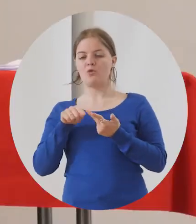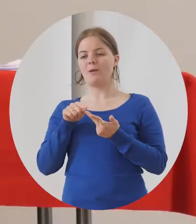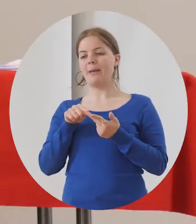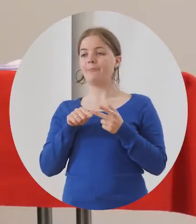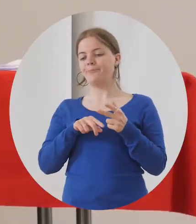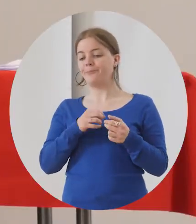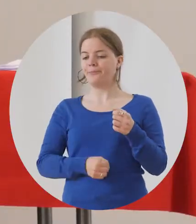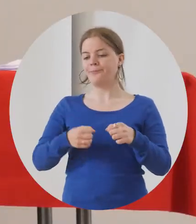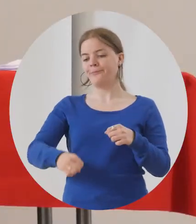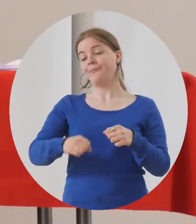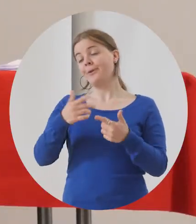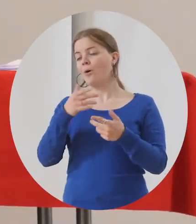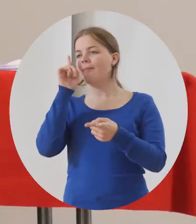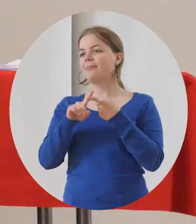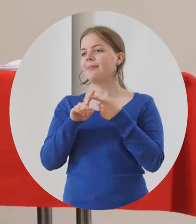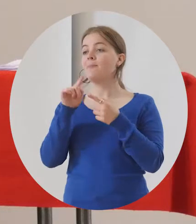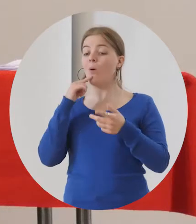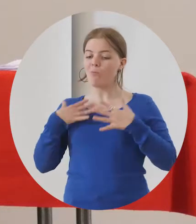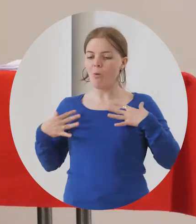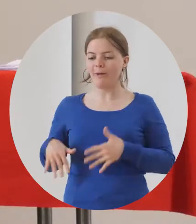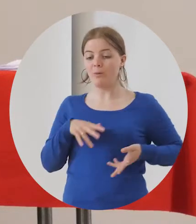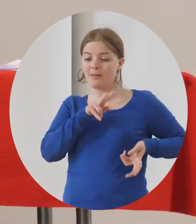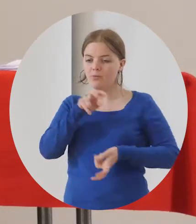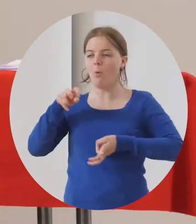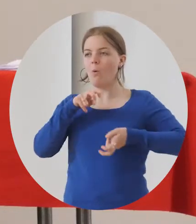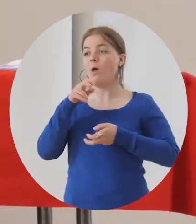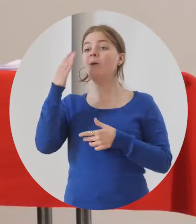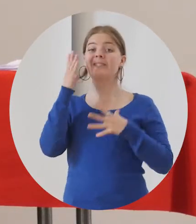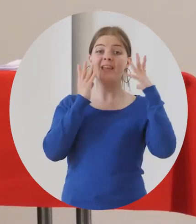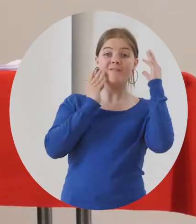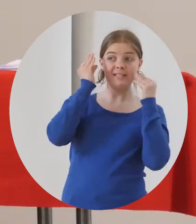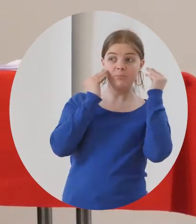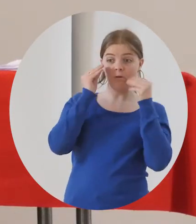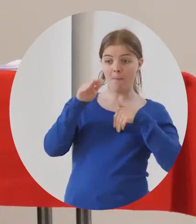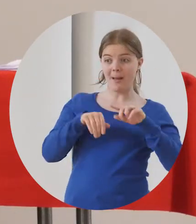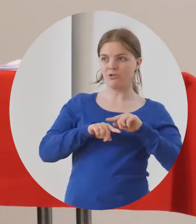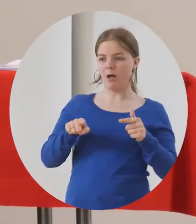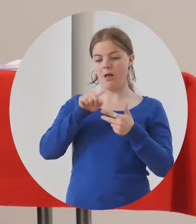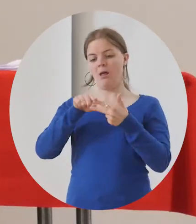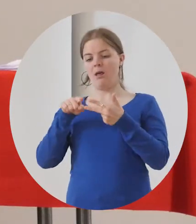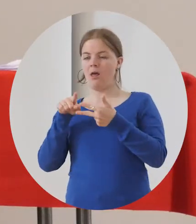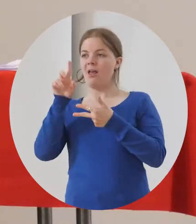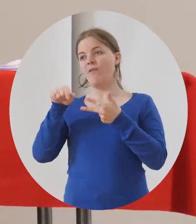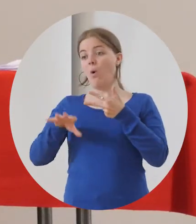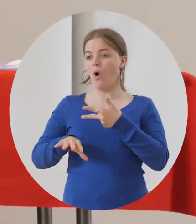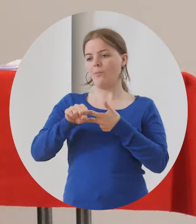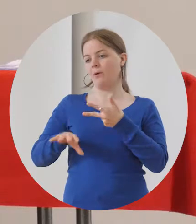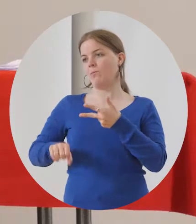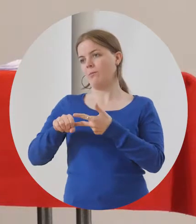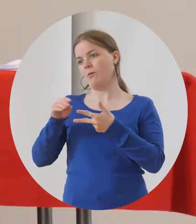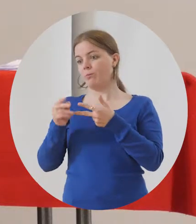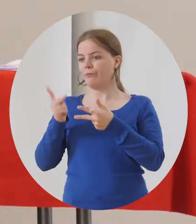On imagine que quand le vestibule est défaillant ou ne fonctionne pas du tout, il faut vraiment renforcer ces 2 autres pieds du tabouret pour tenir